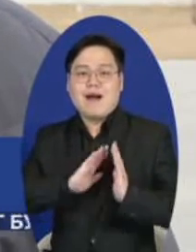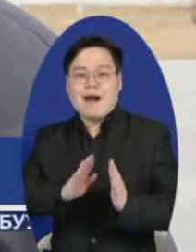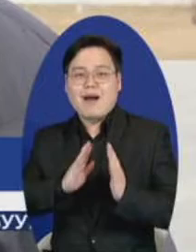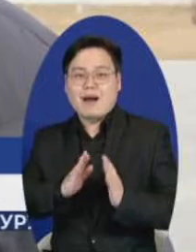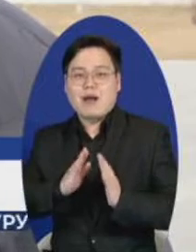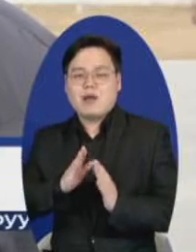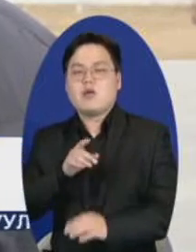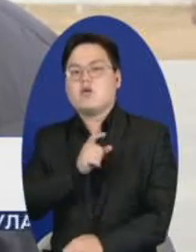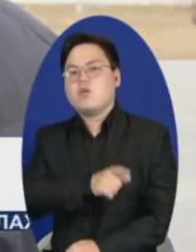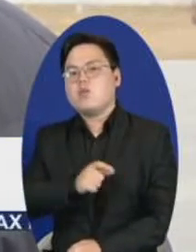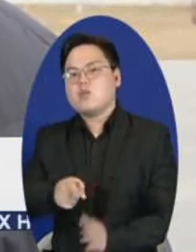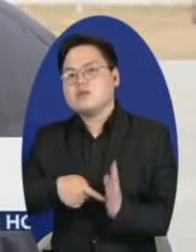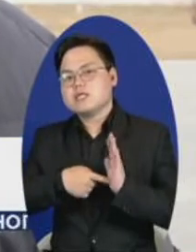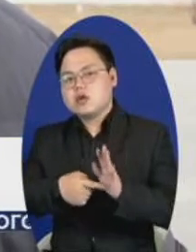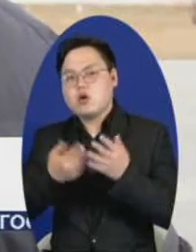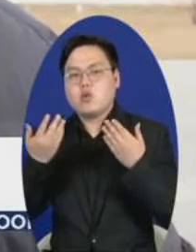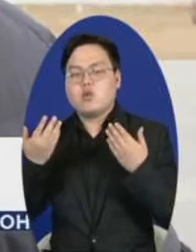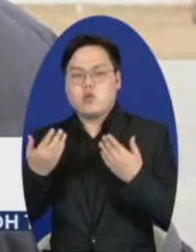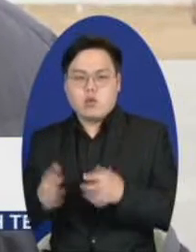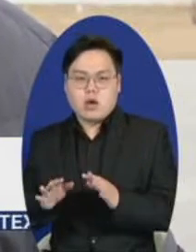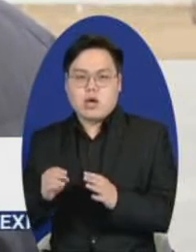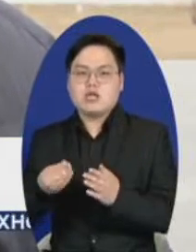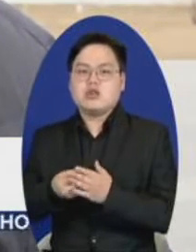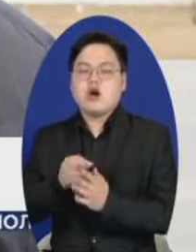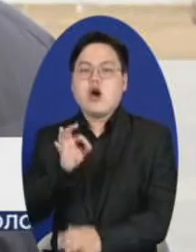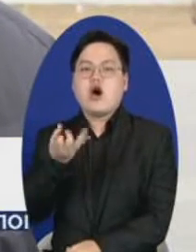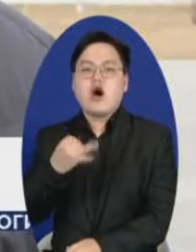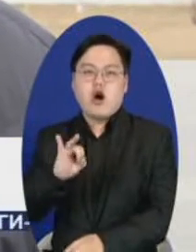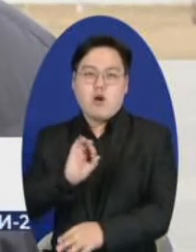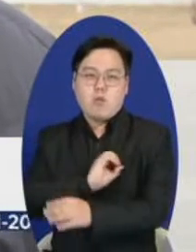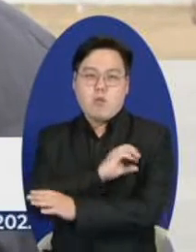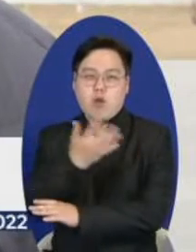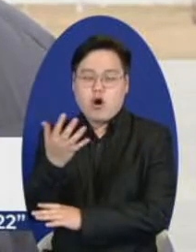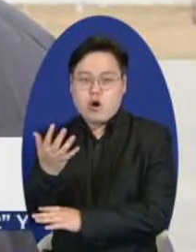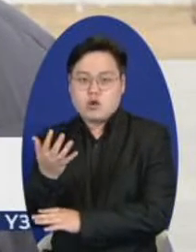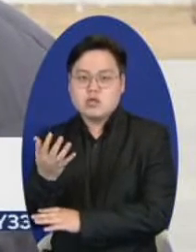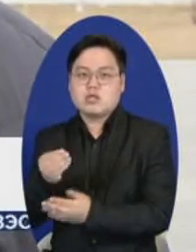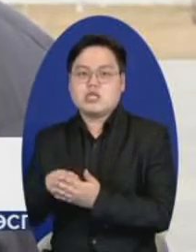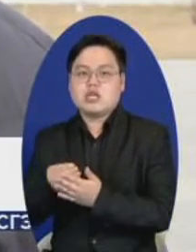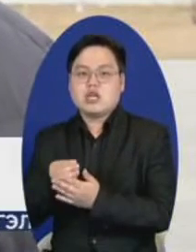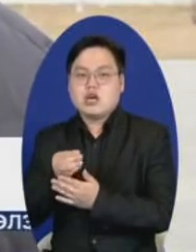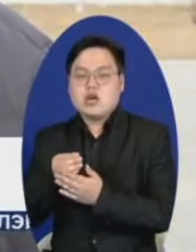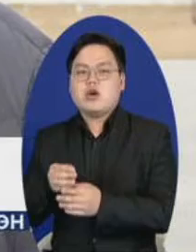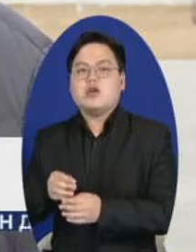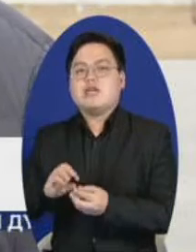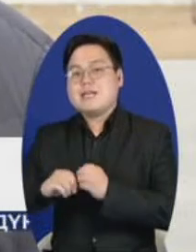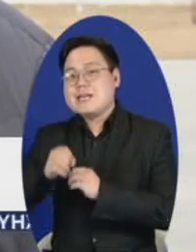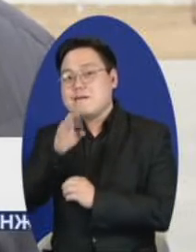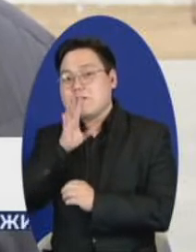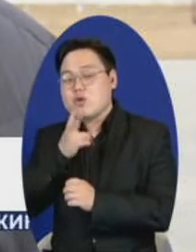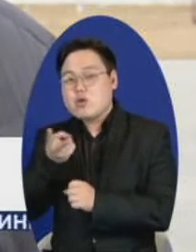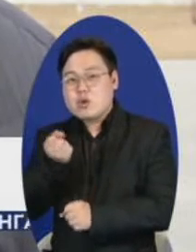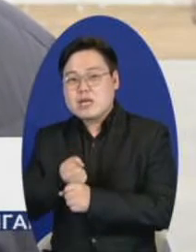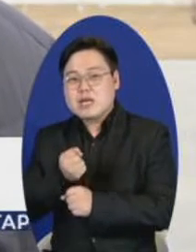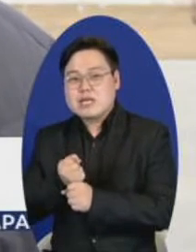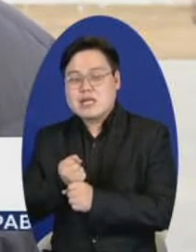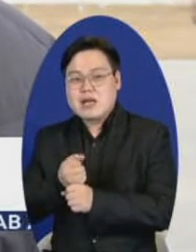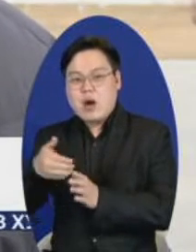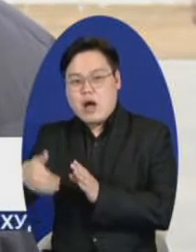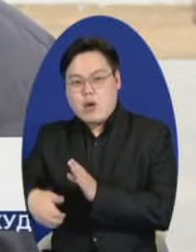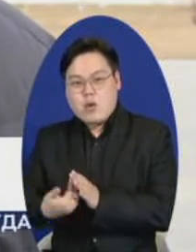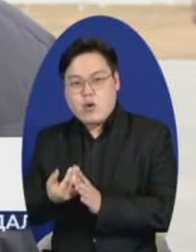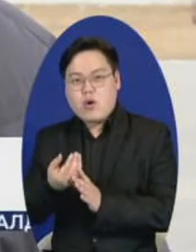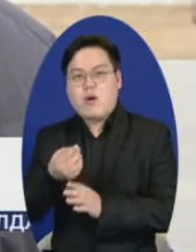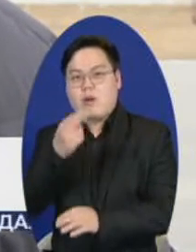хандлага нийтээрээ төгссөн байна. За ойгоос мод шууд шилжүүлэн суулгадаг энэ процессыг бол бид нар шууд одоо засагдсан цосолсон